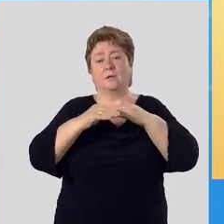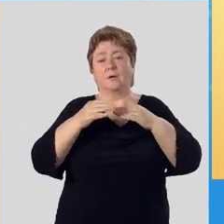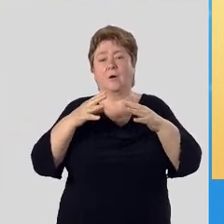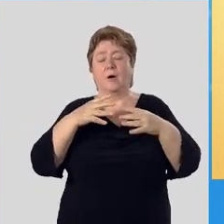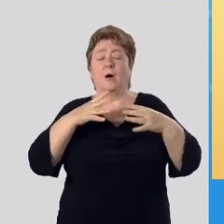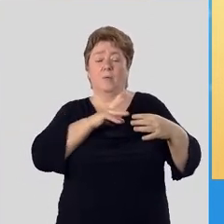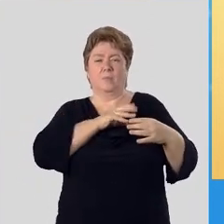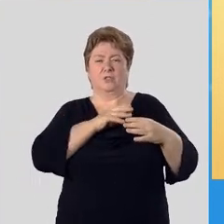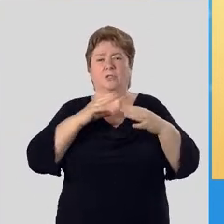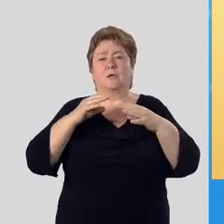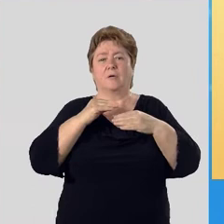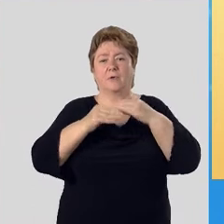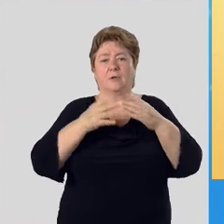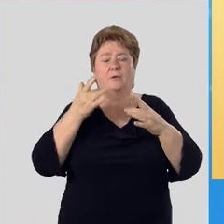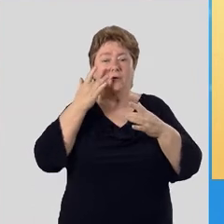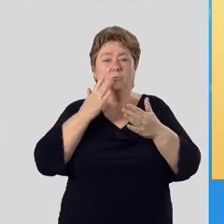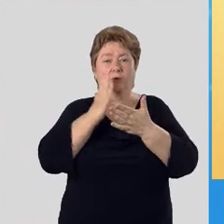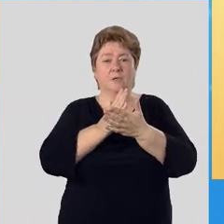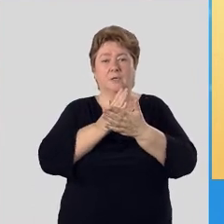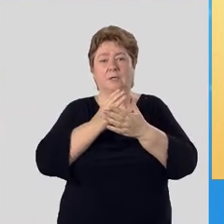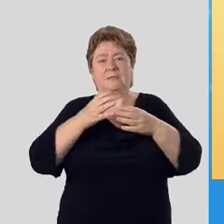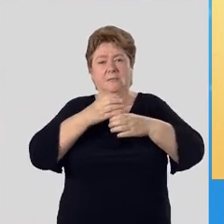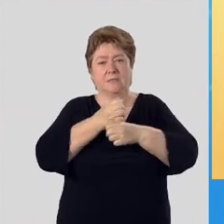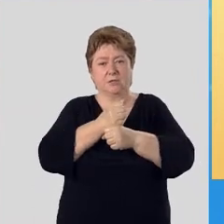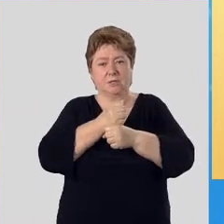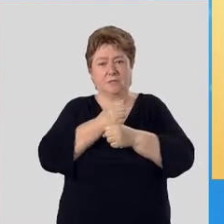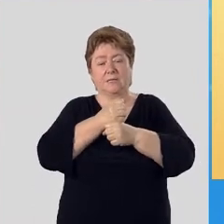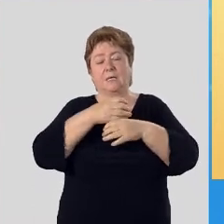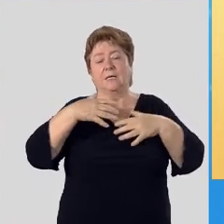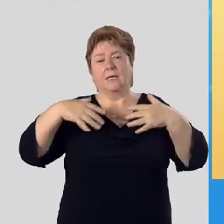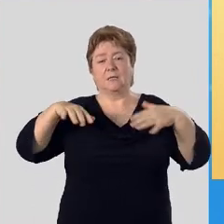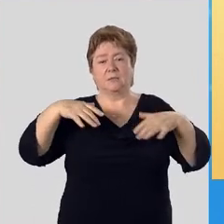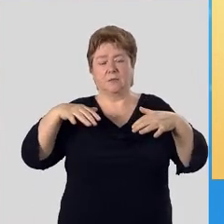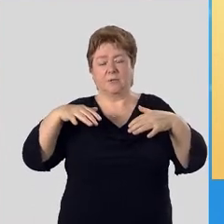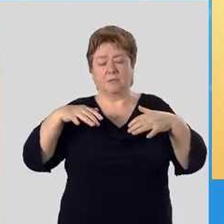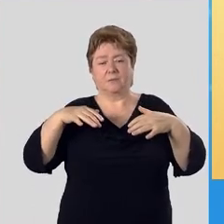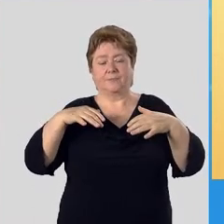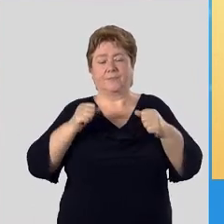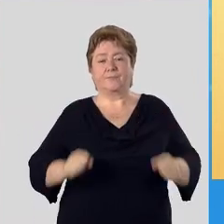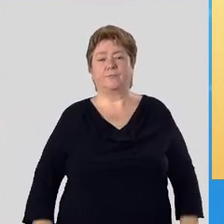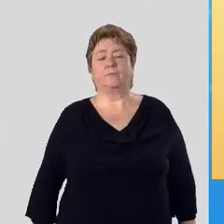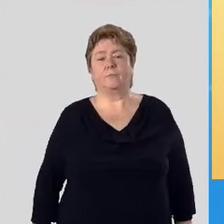мышечное волокно, обладающее свойством сокращаться и расслабляться.